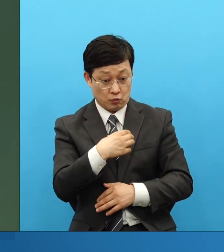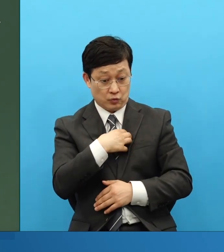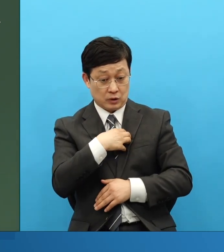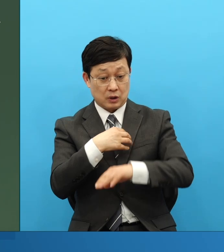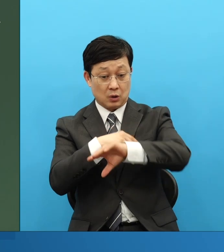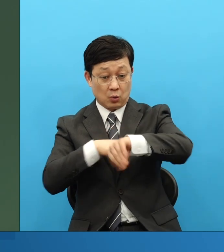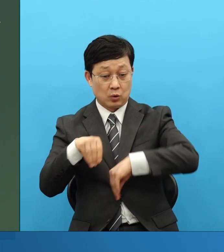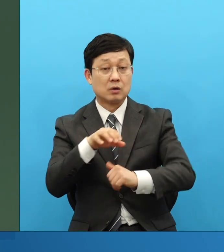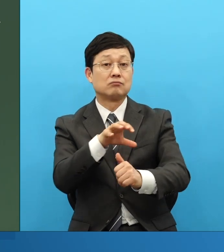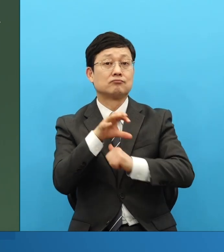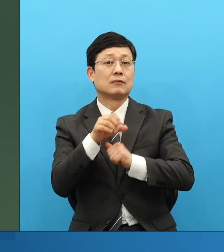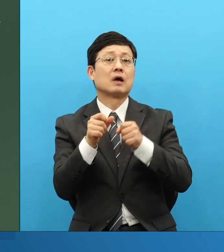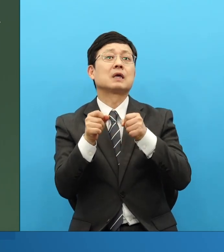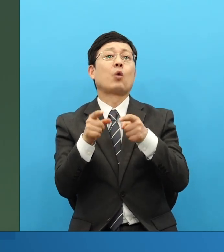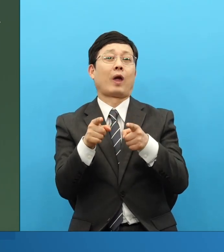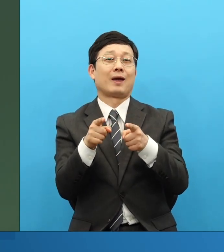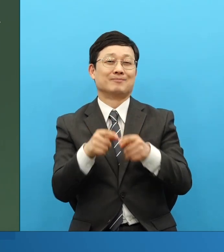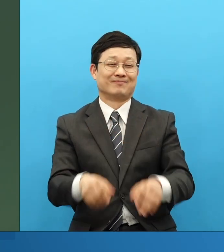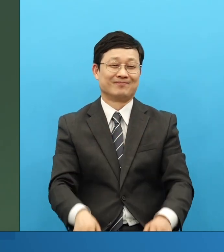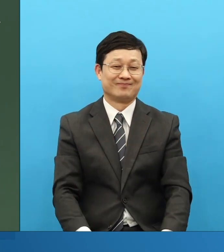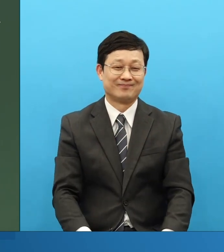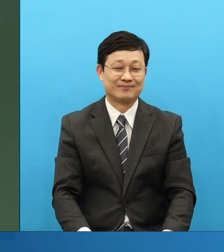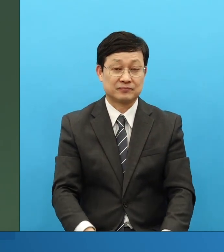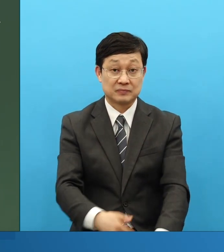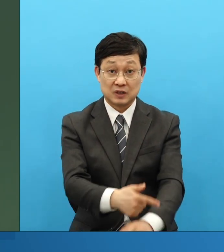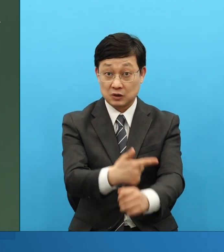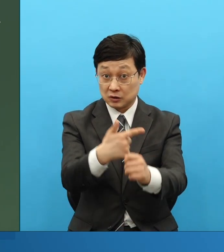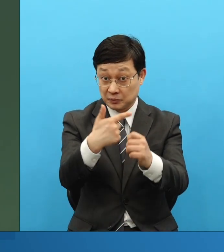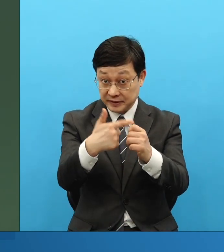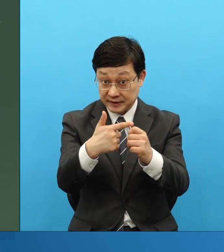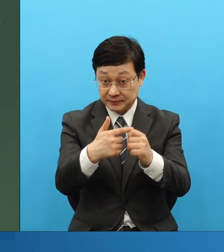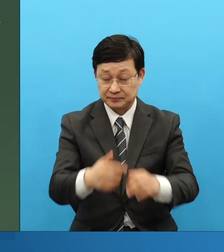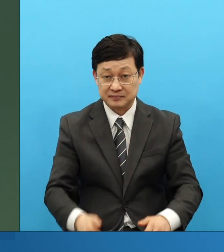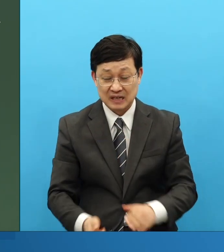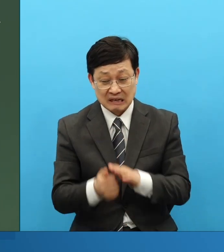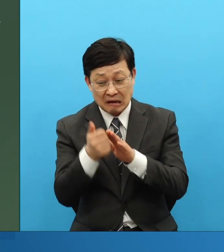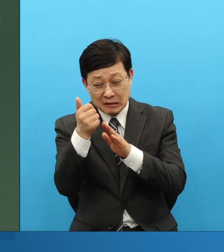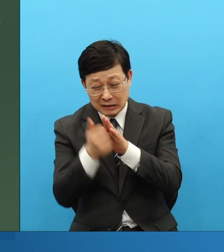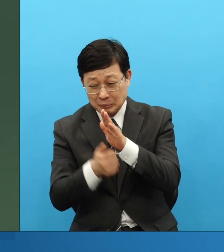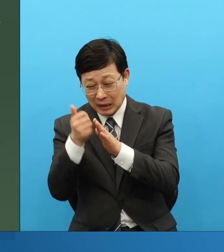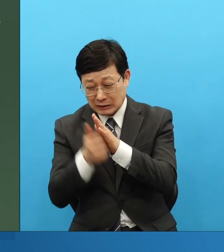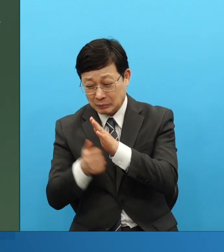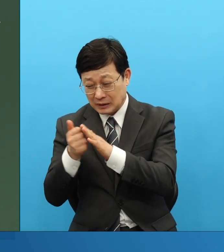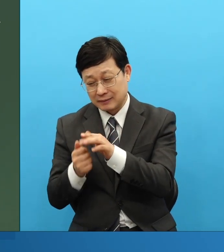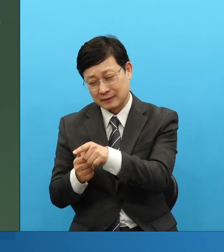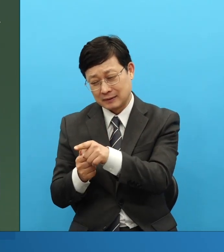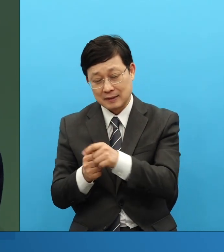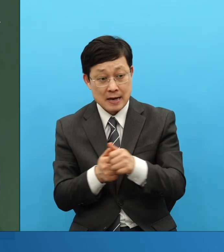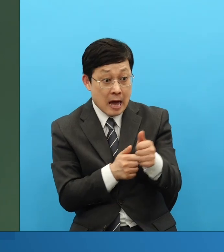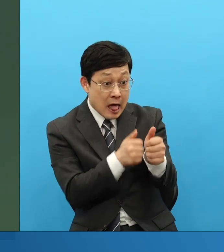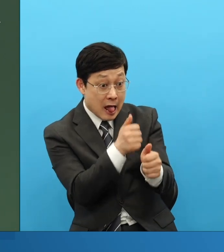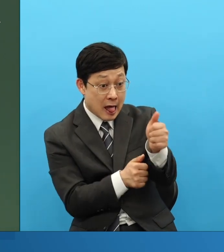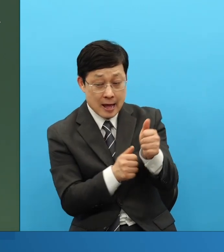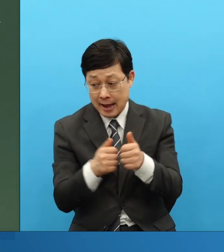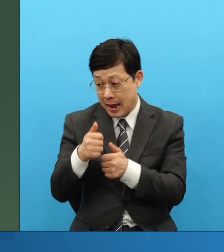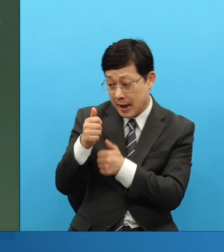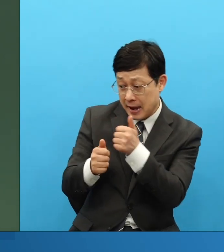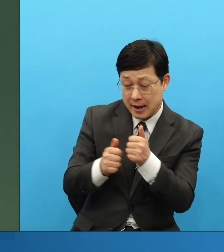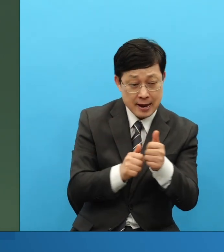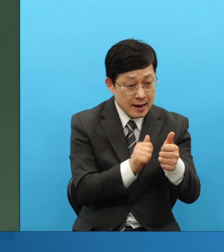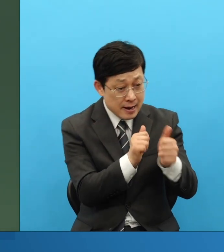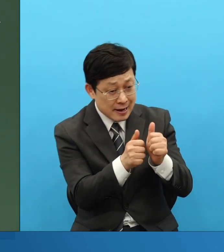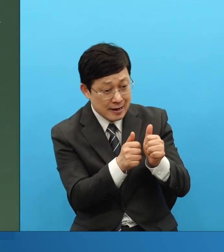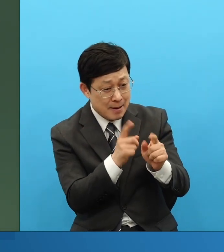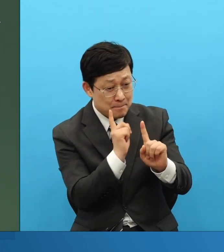많은 실패하는 사람들이 힘도 없으면서 경쟁을 하려고 합니다. And the many people who fail, they don't even have the strength, but they try to compete